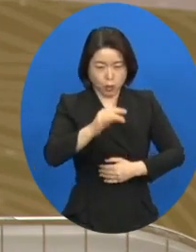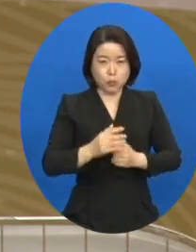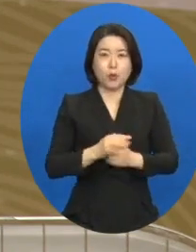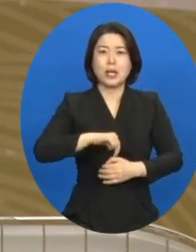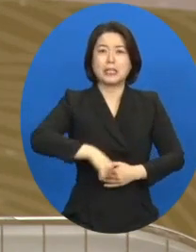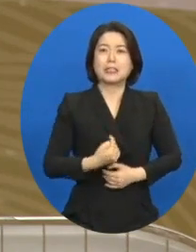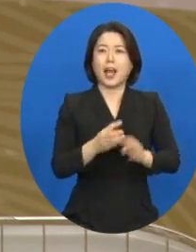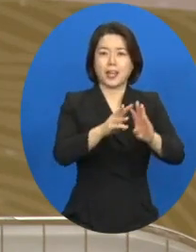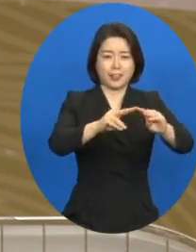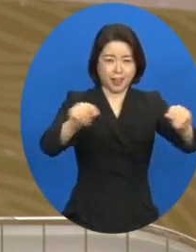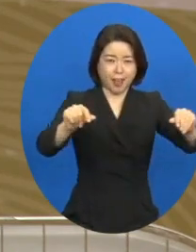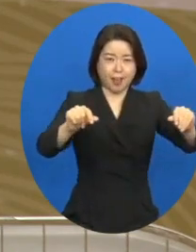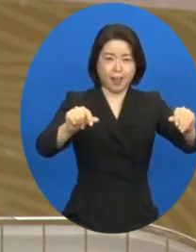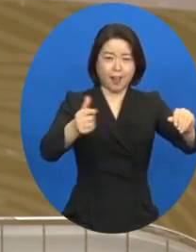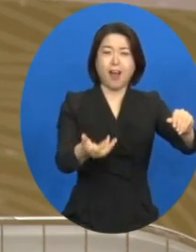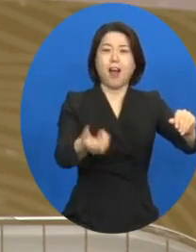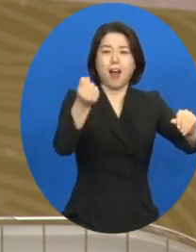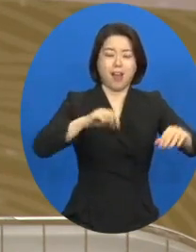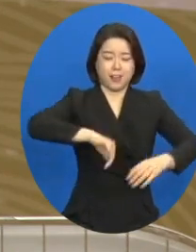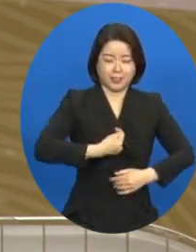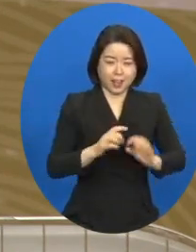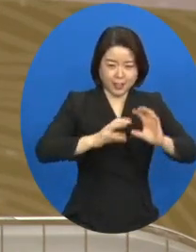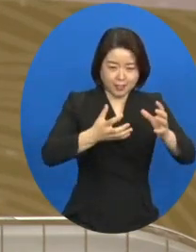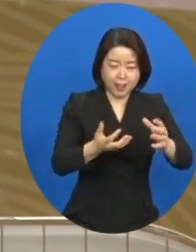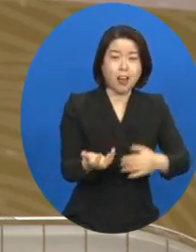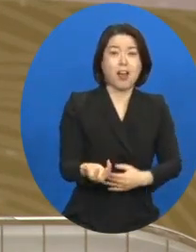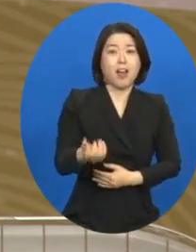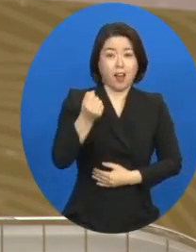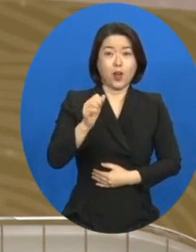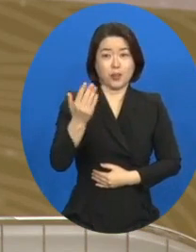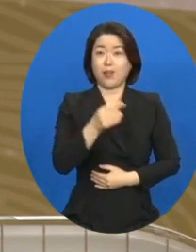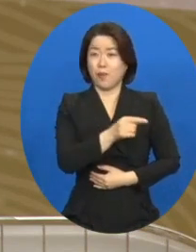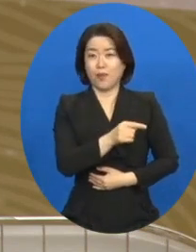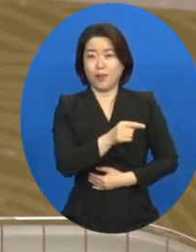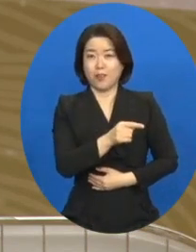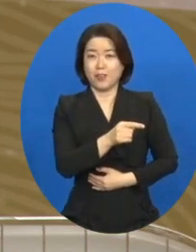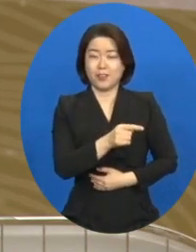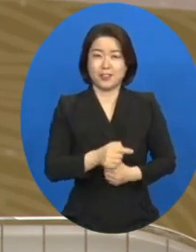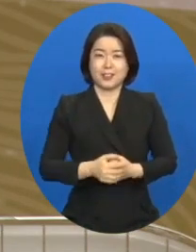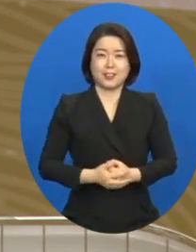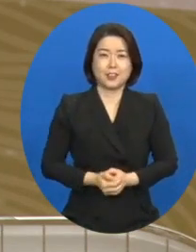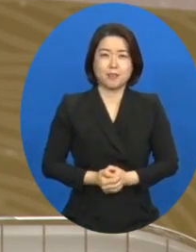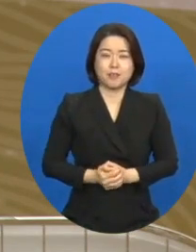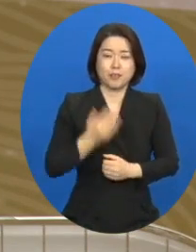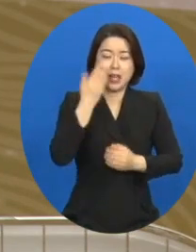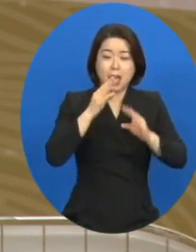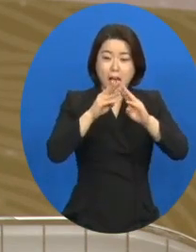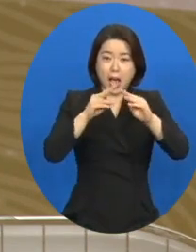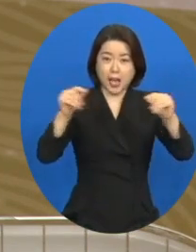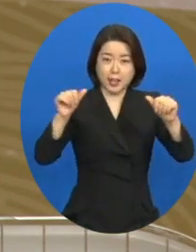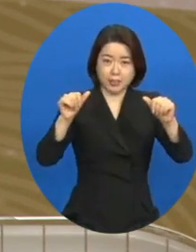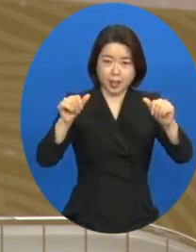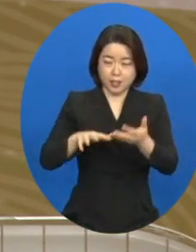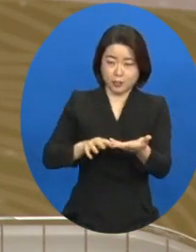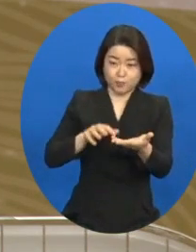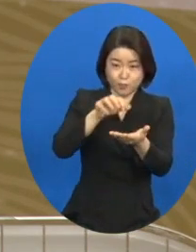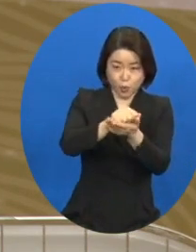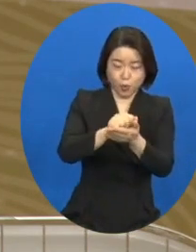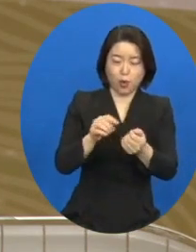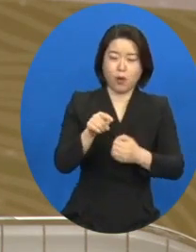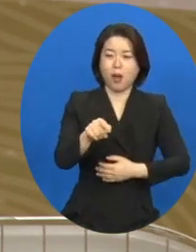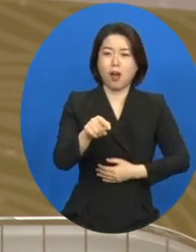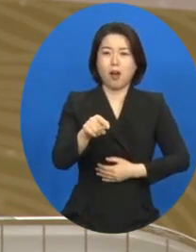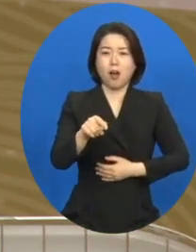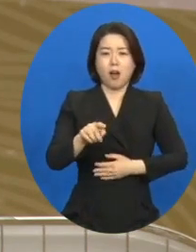땅, 자기 나라를 이제 가지게 된 겁니다. 가나안 땅을 정말